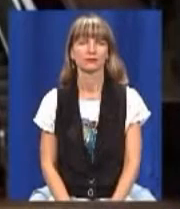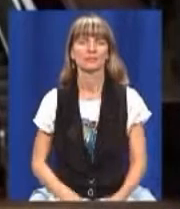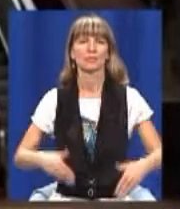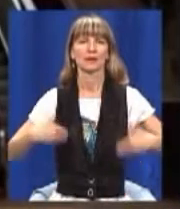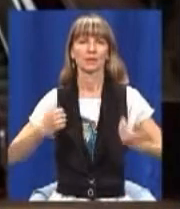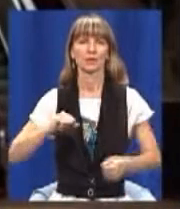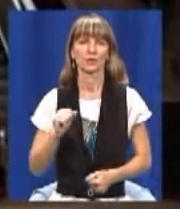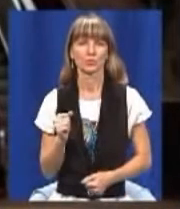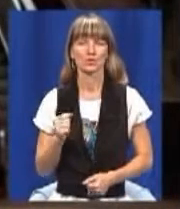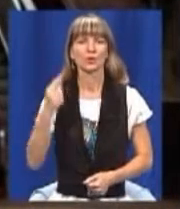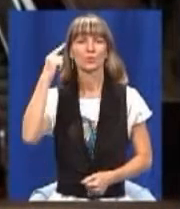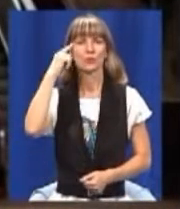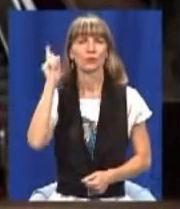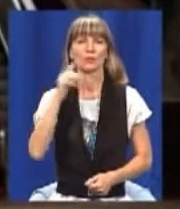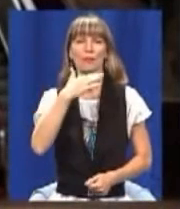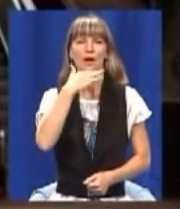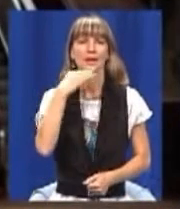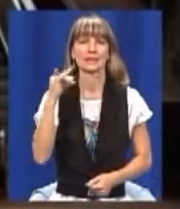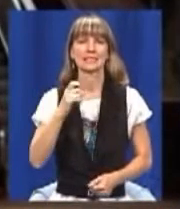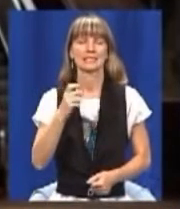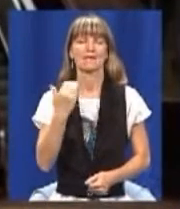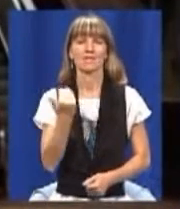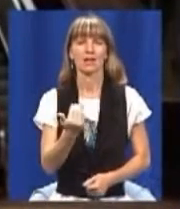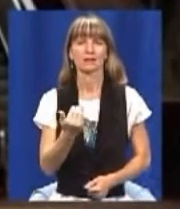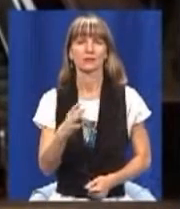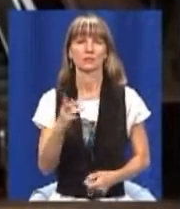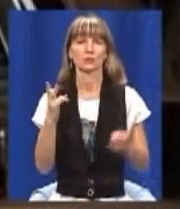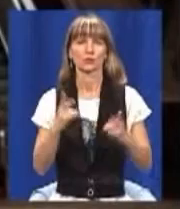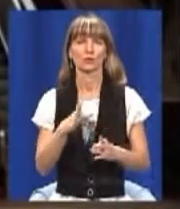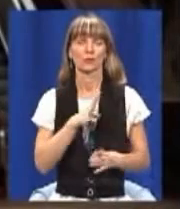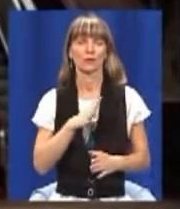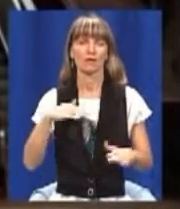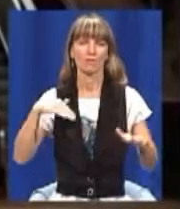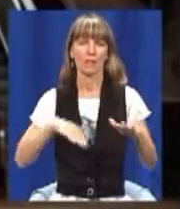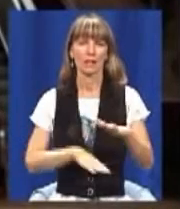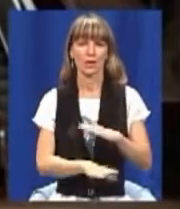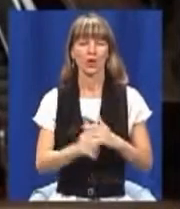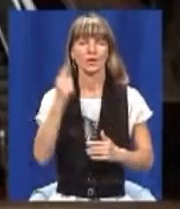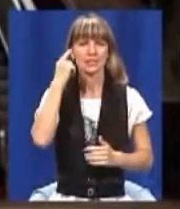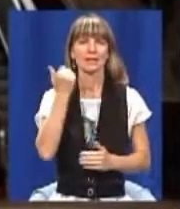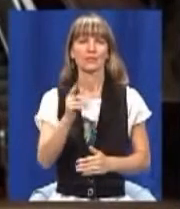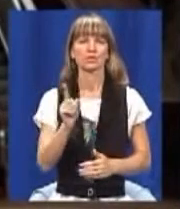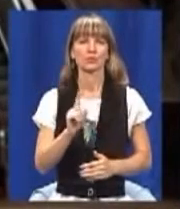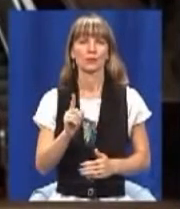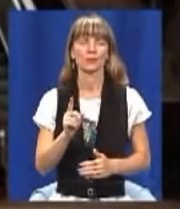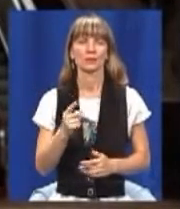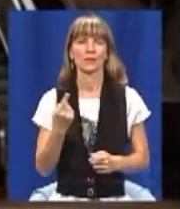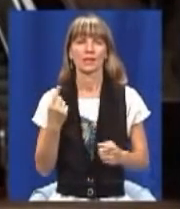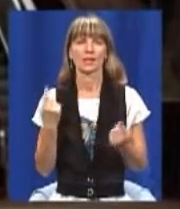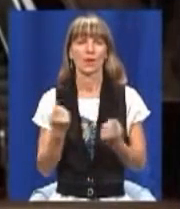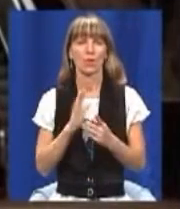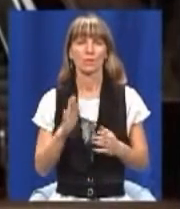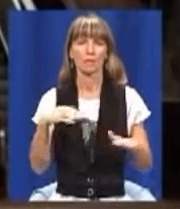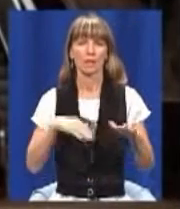Привіт, друзі! Гадаю, що багатьом з вас доводилось їздити в метро. А чи знаєте ви, що доволі незвичайне